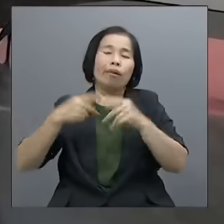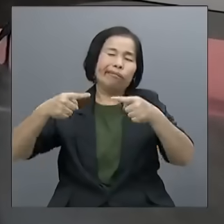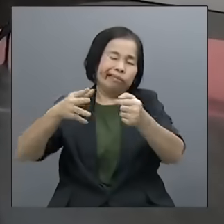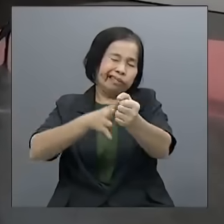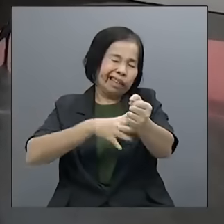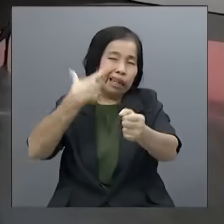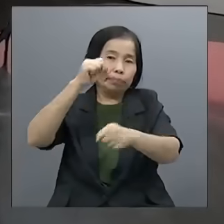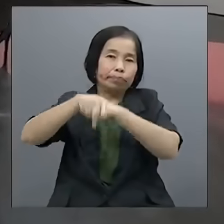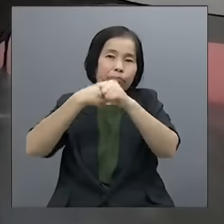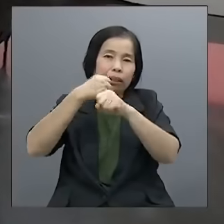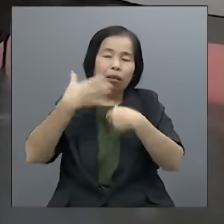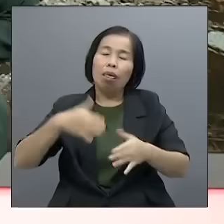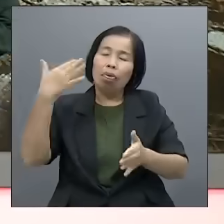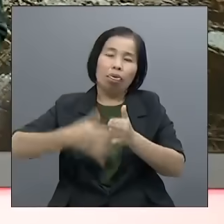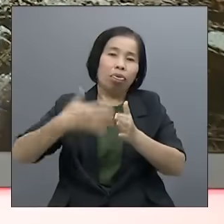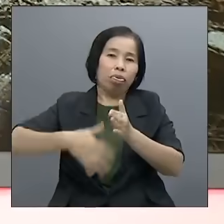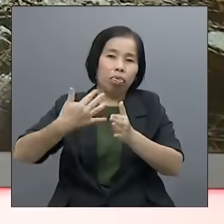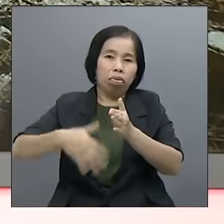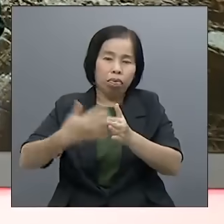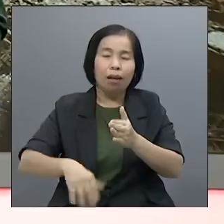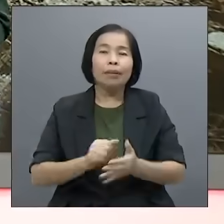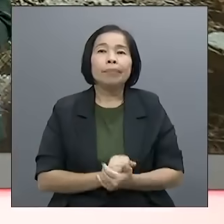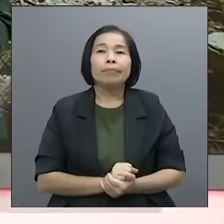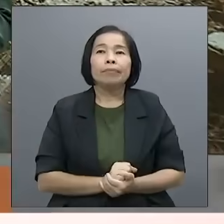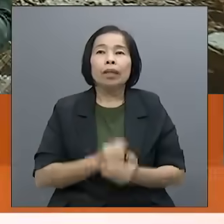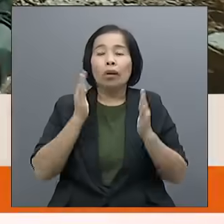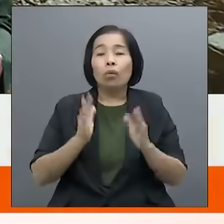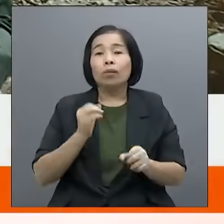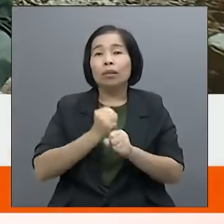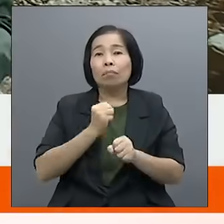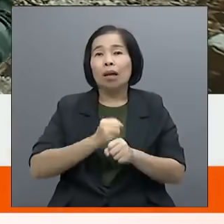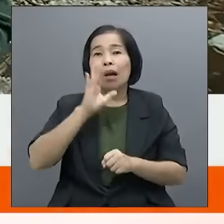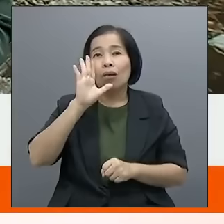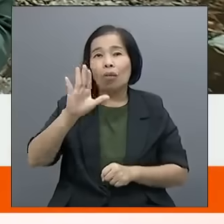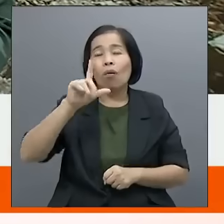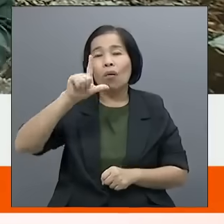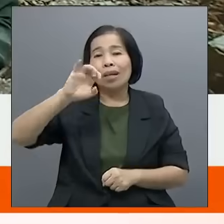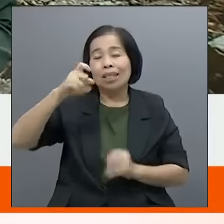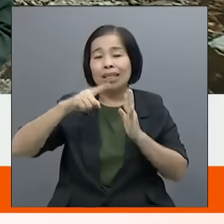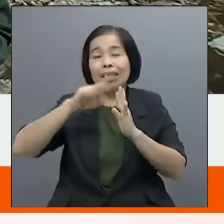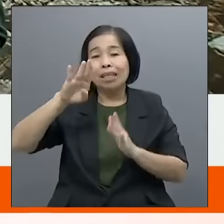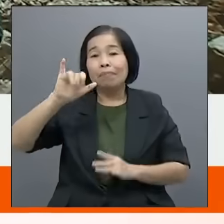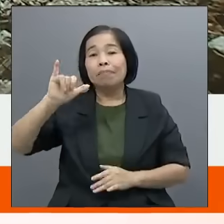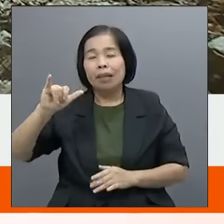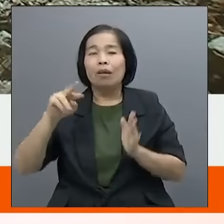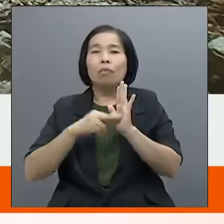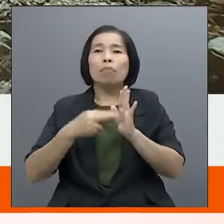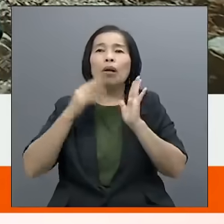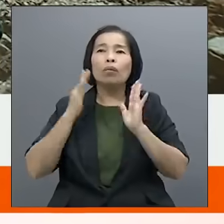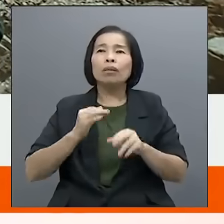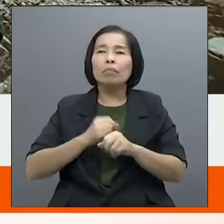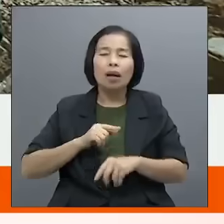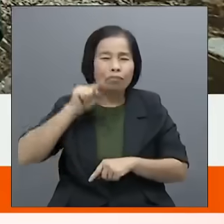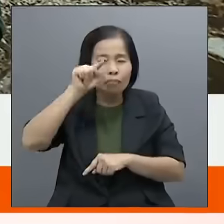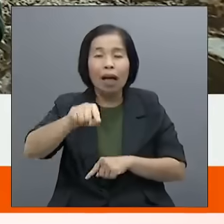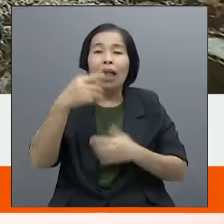คใหญ่แล้วก็อุปสรรคสำคัญด้วยค่ะคุณผู้ชมคะเจ้าหน้าที่ในลิเบียที่สามารถเข้าไปถึงพื้นที่ประสบภัยทางตะวันออกของประเทศได้แล้วหลาย